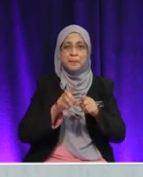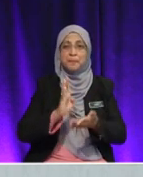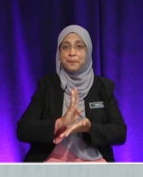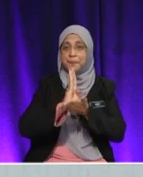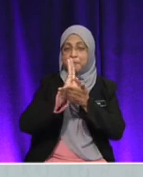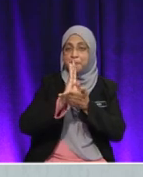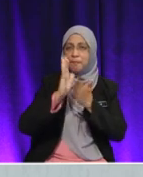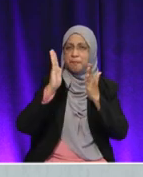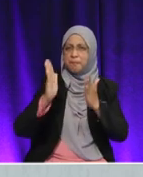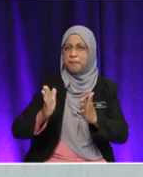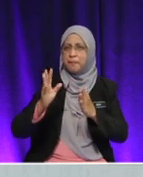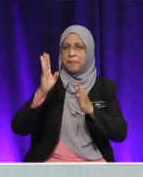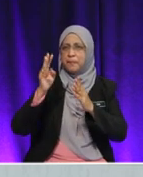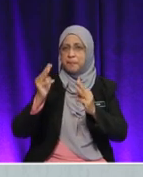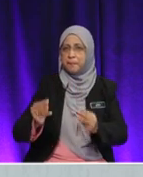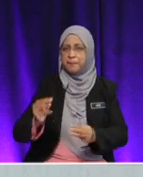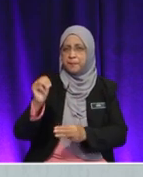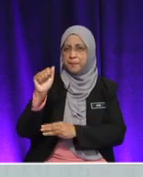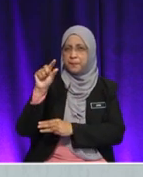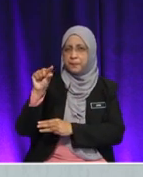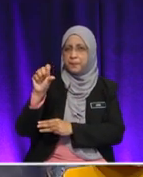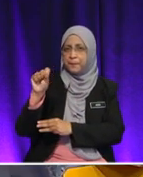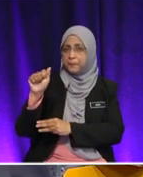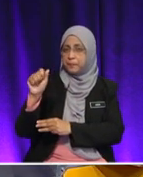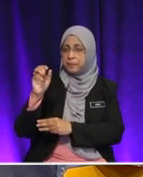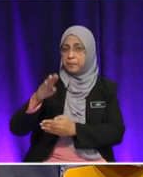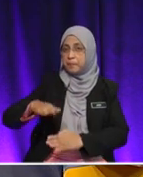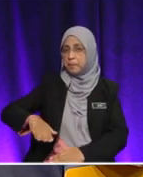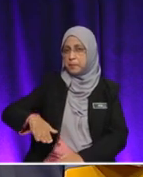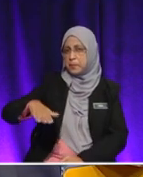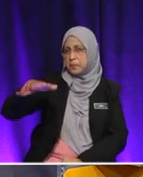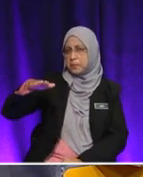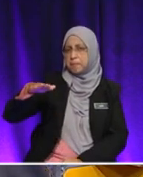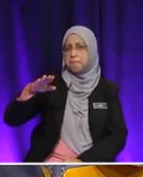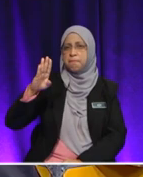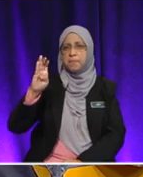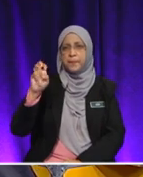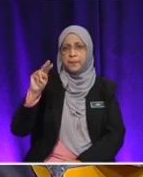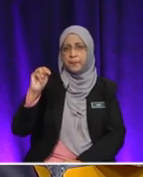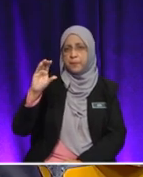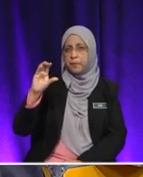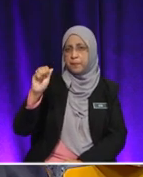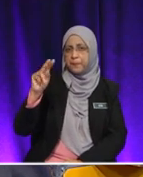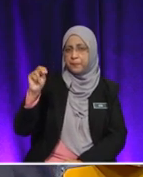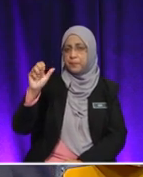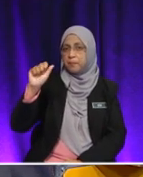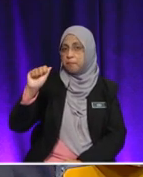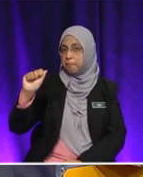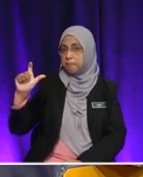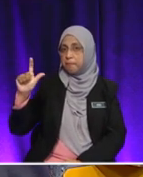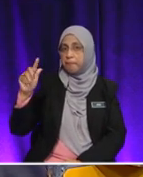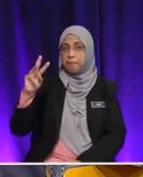mangsa bencana alam tepat sekali ya jawaban yang diberi oleh penerangan yang telah diberi oleh